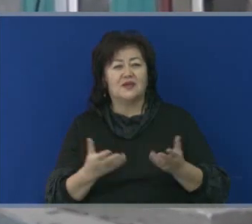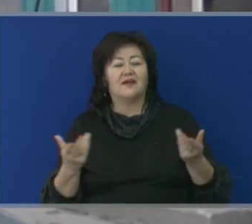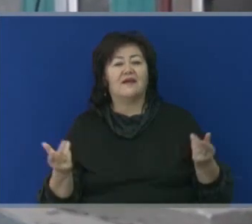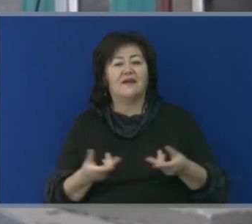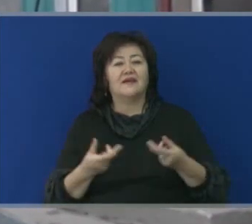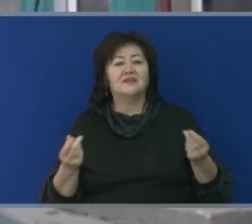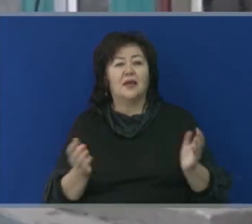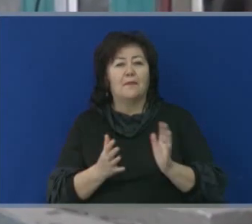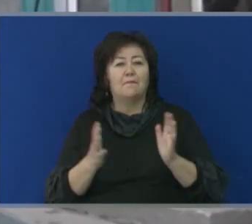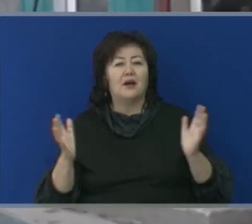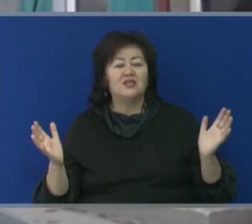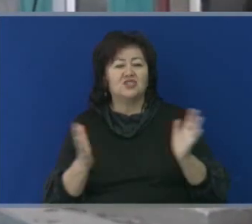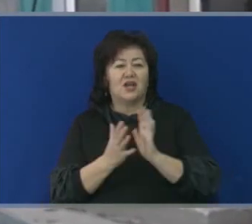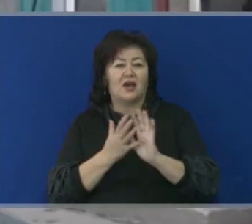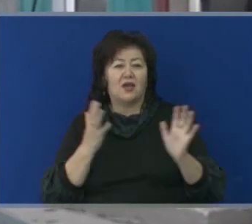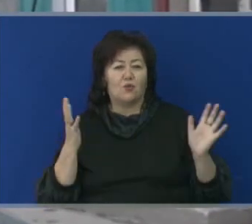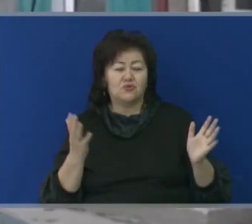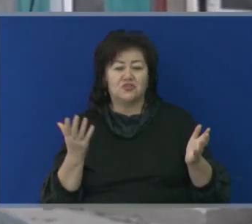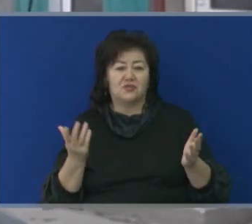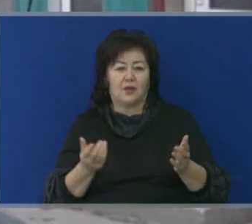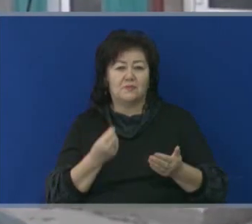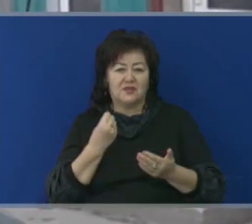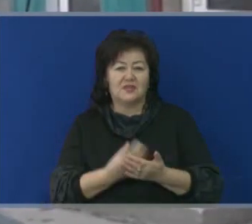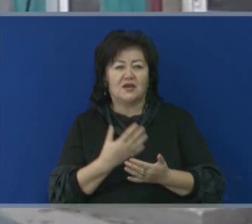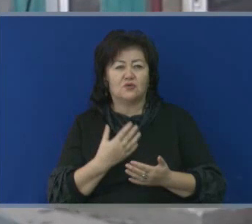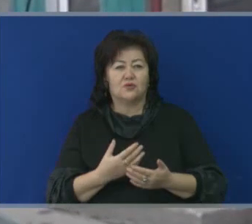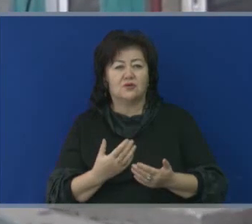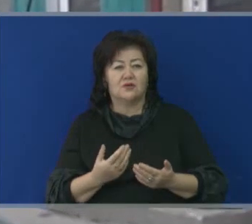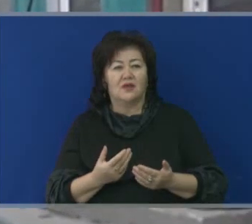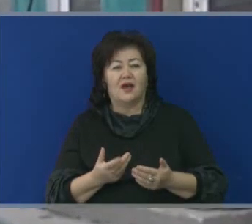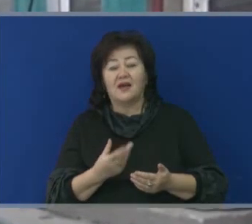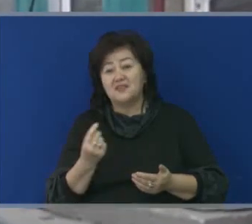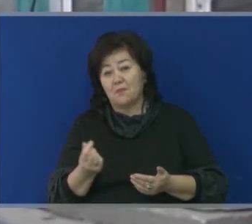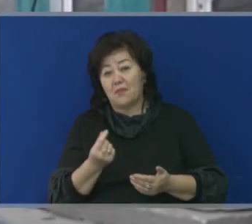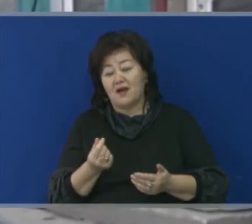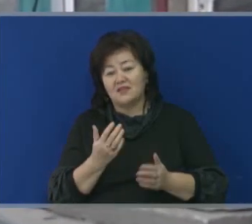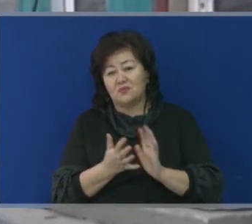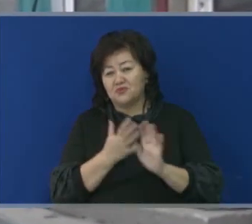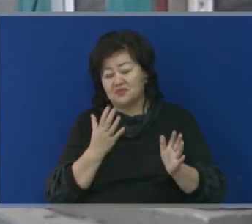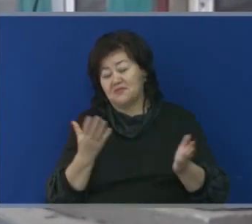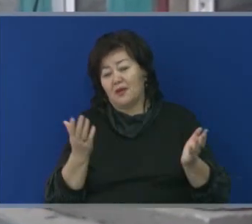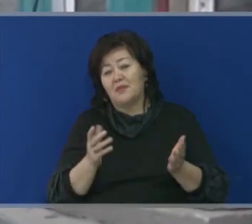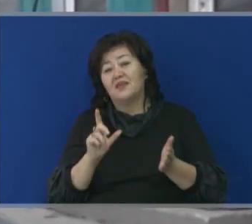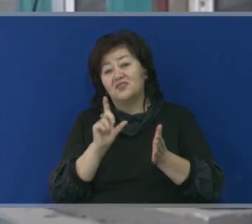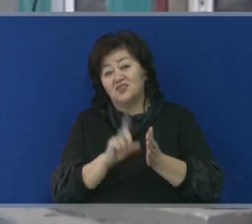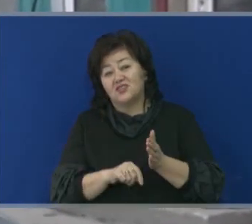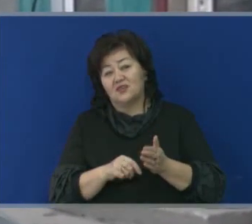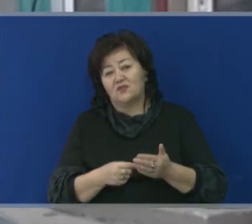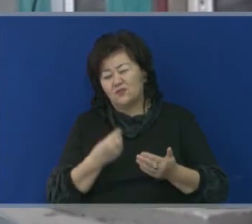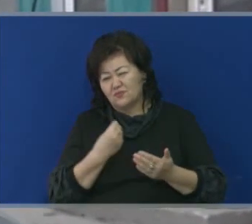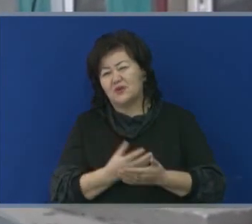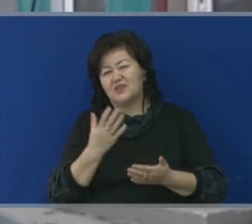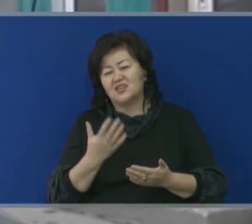там дорого. А где поменьше, вот там не сильно дорого, например. Ну, по-разному, но все равно цены поднялись